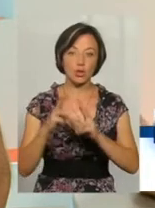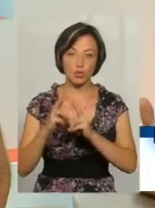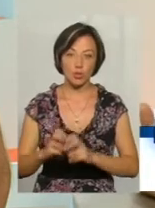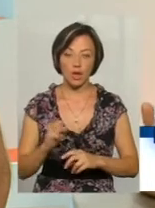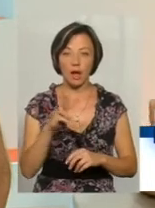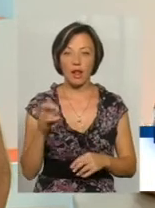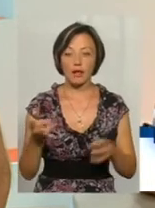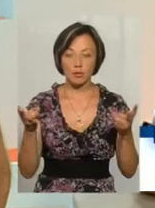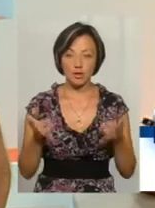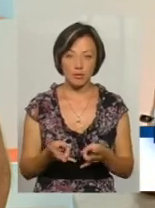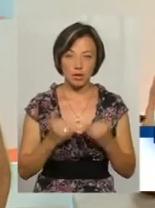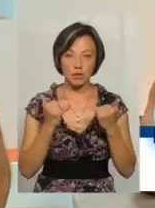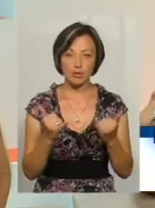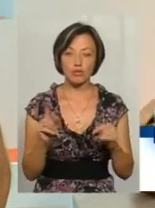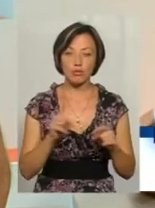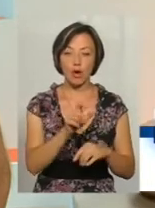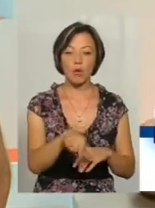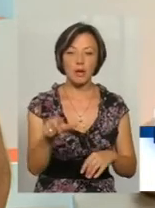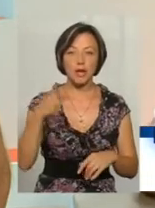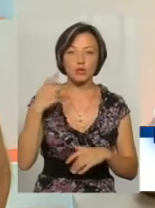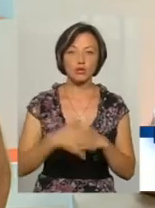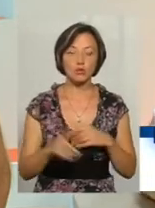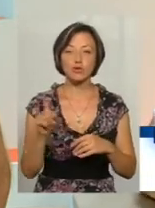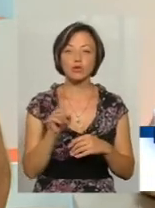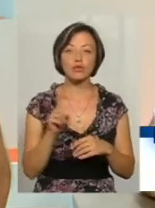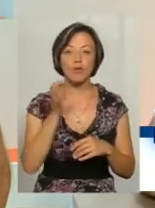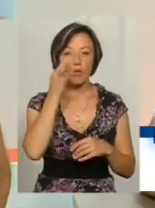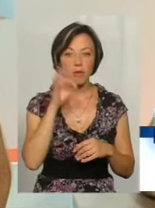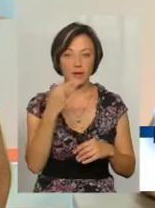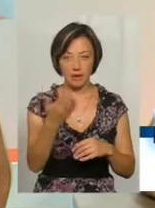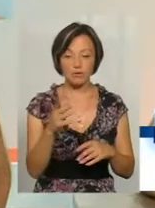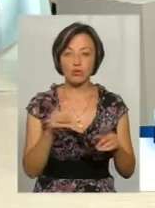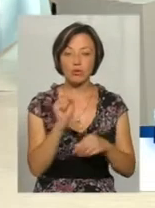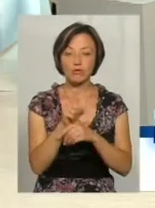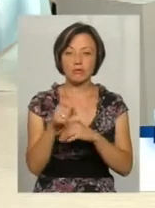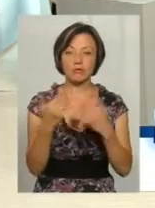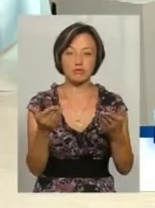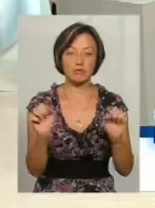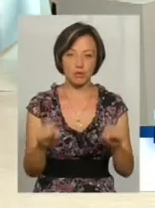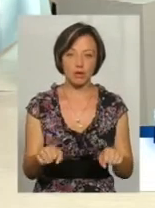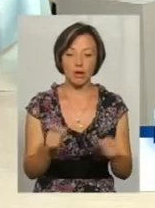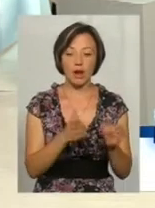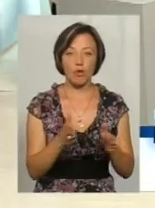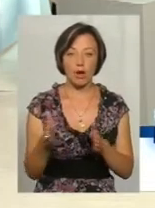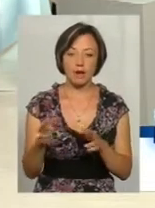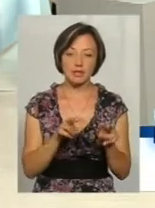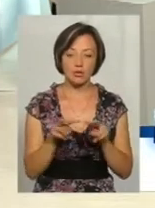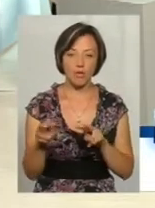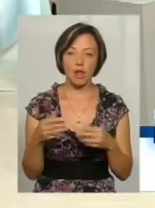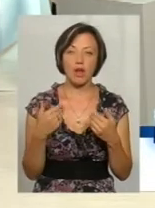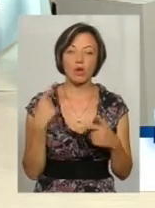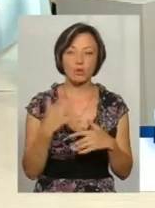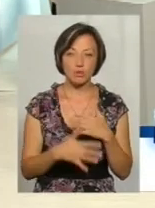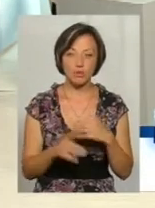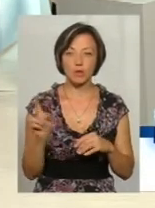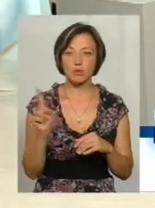Але для цього потрібно, ну, перше, щоб громадяни розуміли, що в компетенції цих чиновників, а по-друге, щоб регулярно слідкували. Ну, розуміємо,